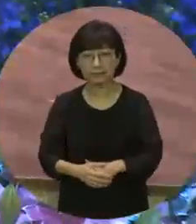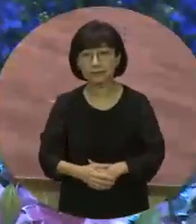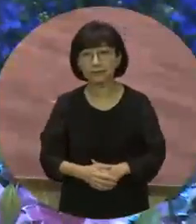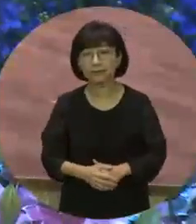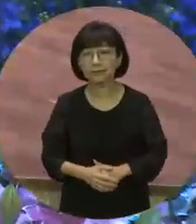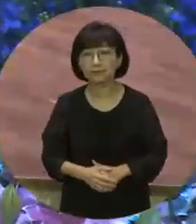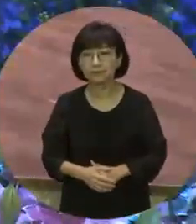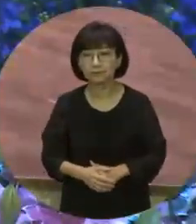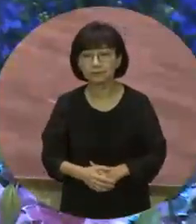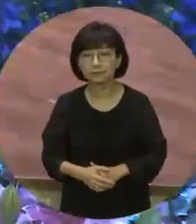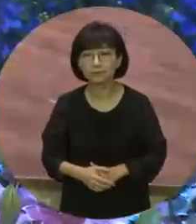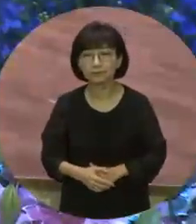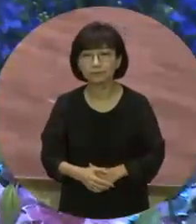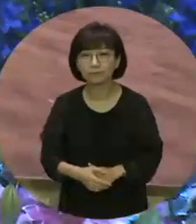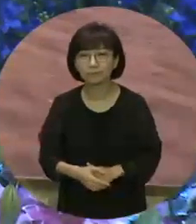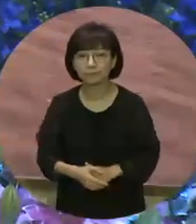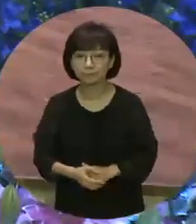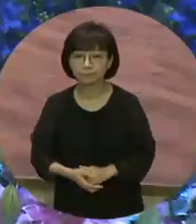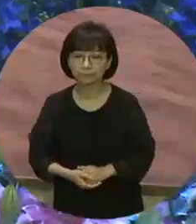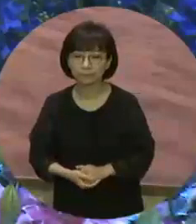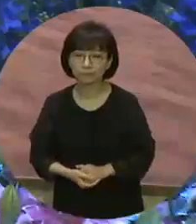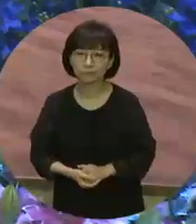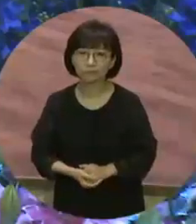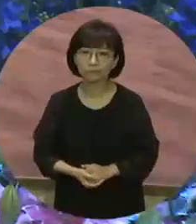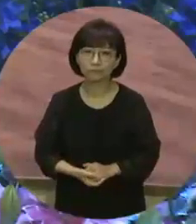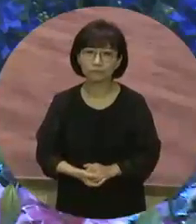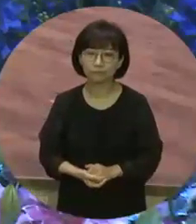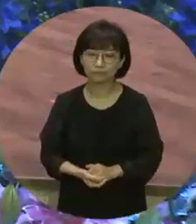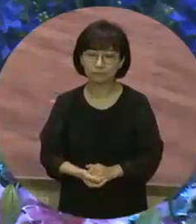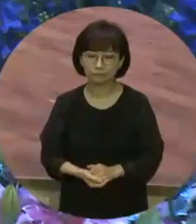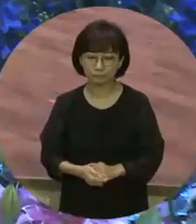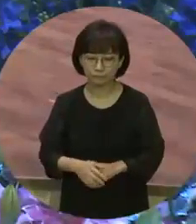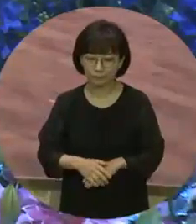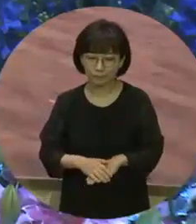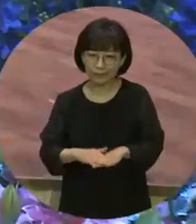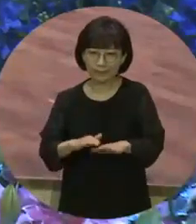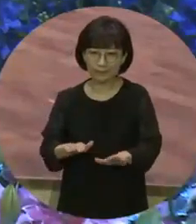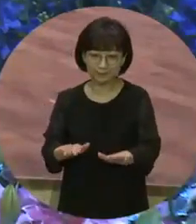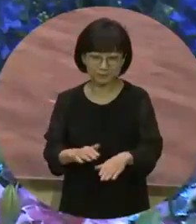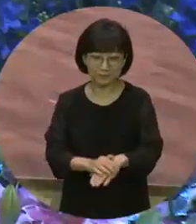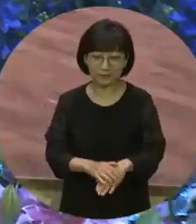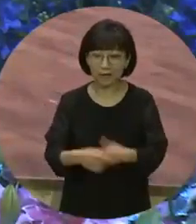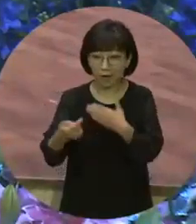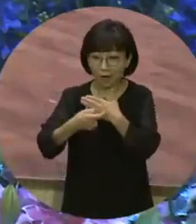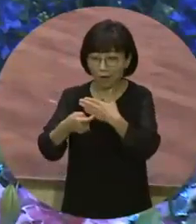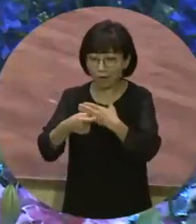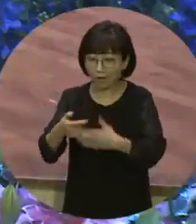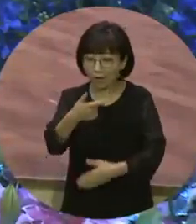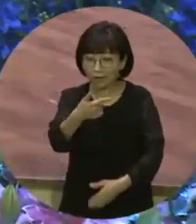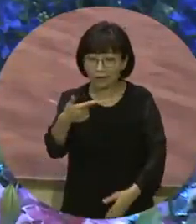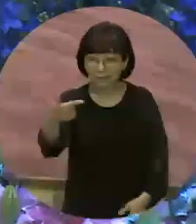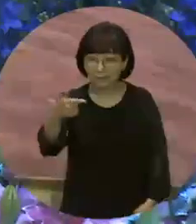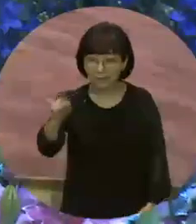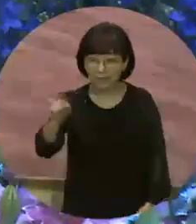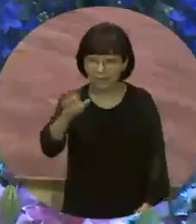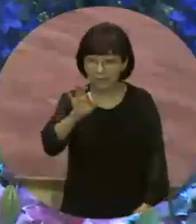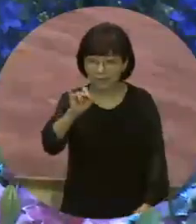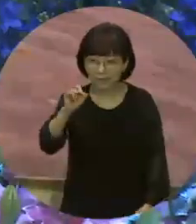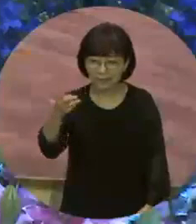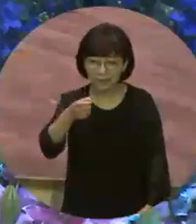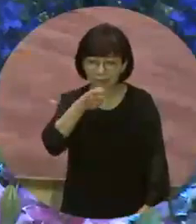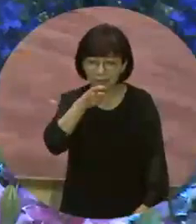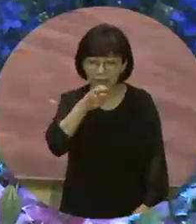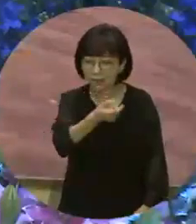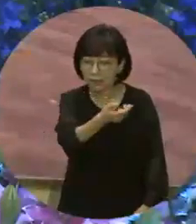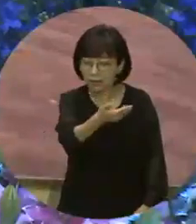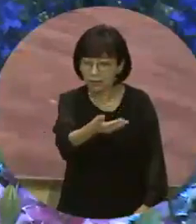자, 인간적인 사실 눈으로 보면요. 이 나일강이 흐르는 비옥한 땅이 이 땅인데